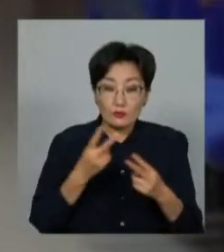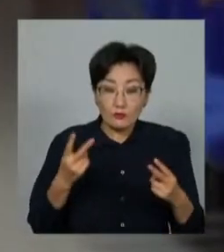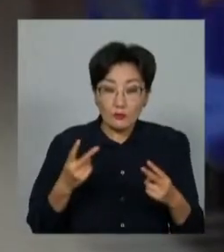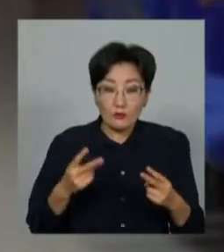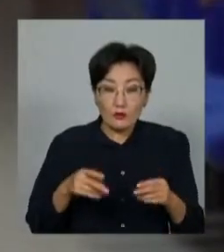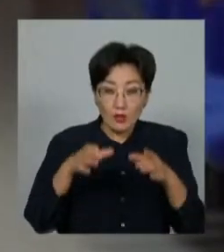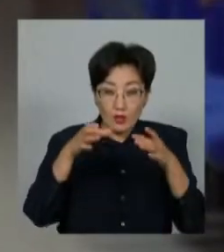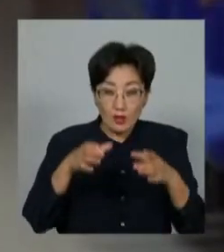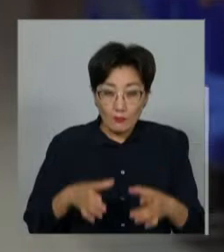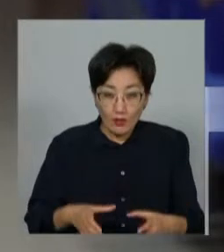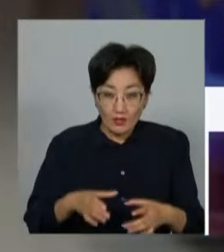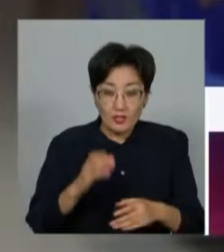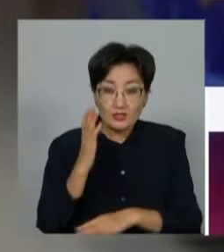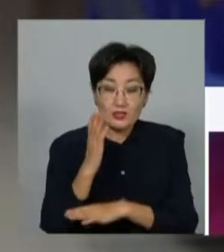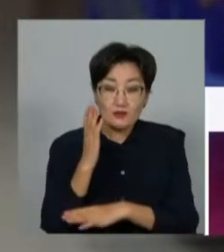бізде майысты.